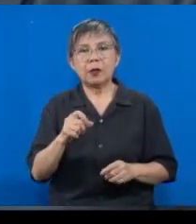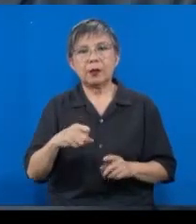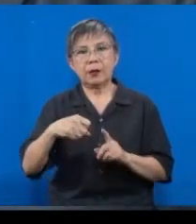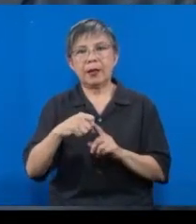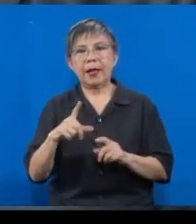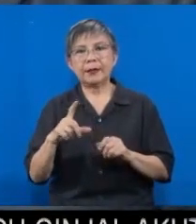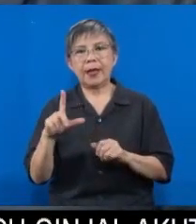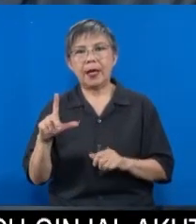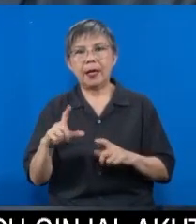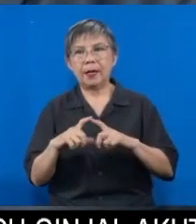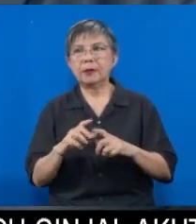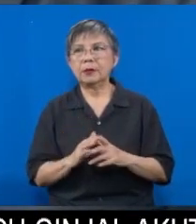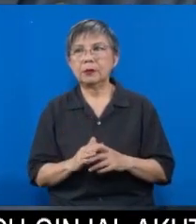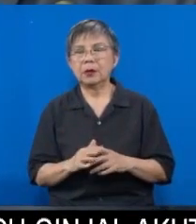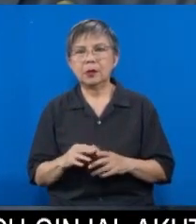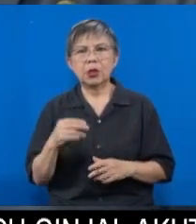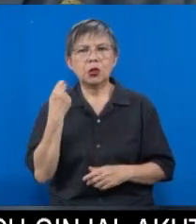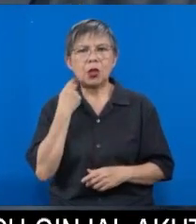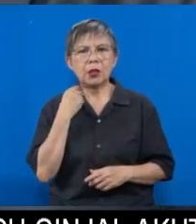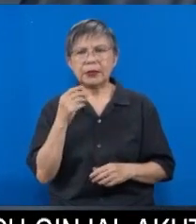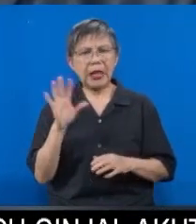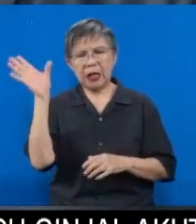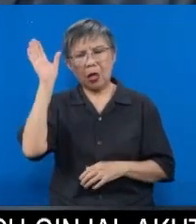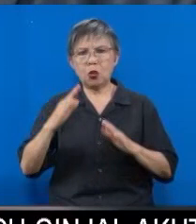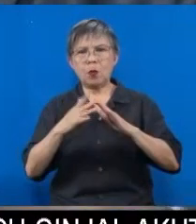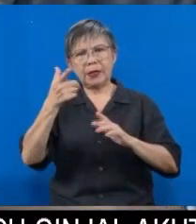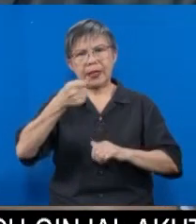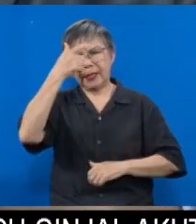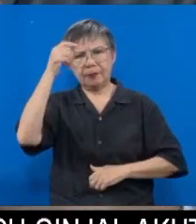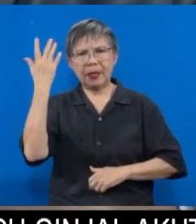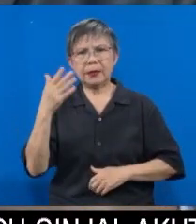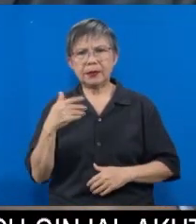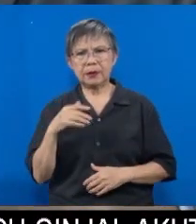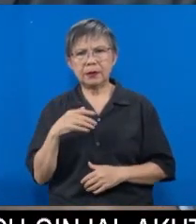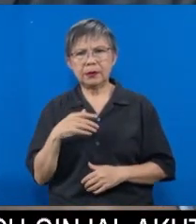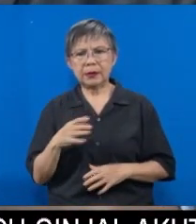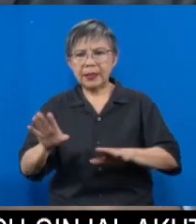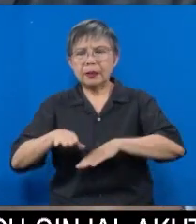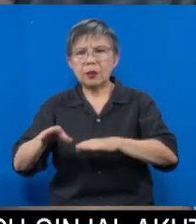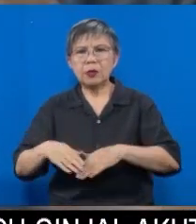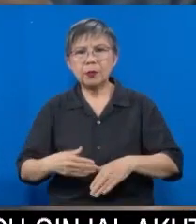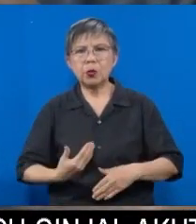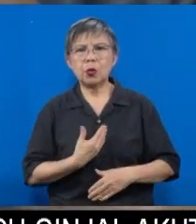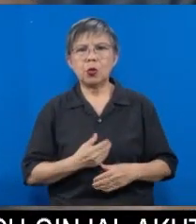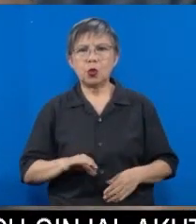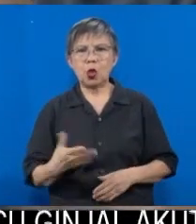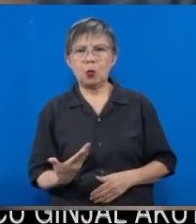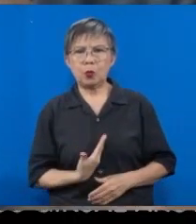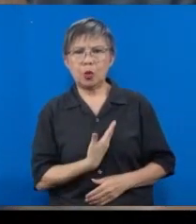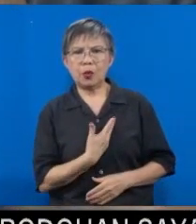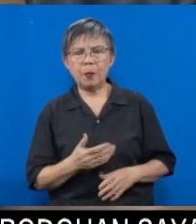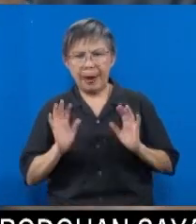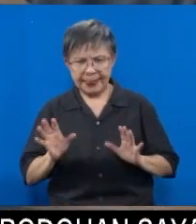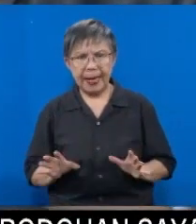tahu rumah sakit yang mana, dokter yang mana. Okay. Kan rumah sakit yang menangani korban di Malang itu cukup banyak.